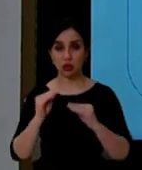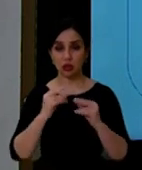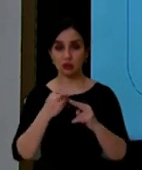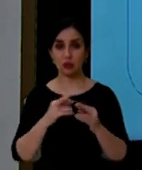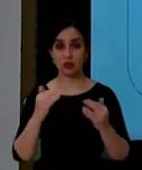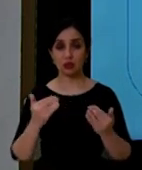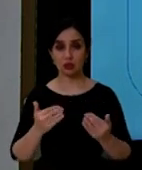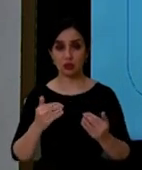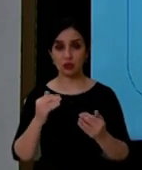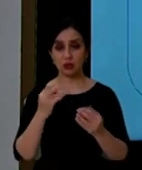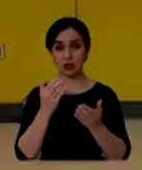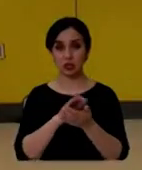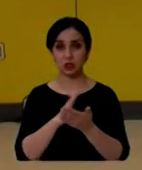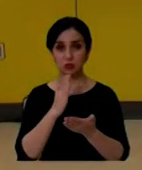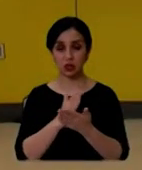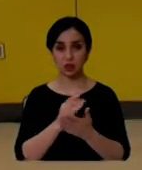tanışıb çıqamız.